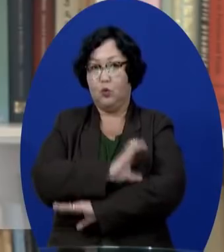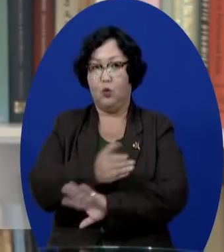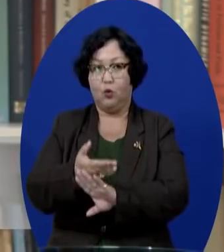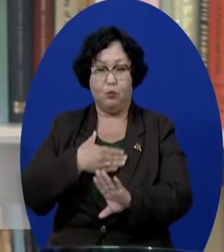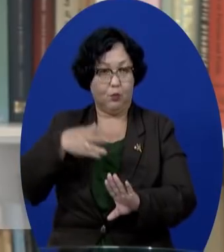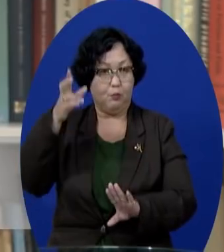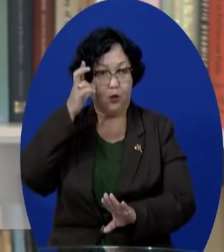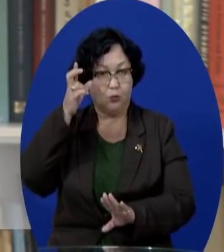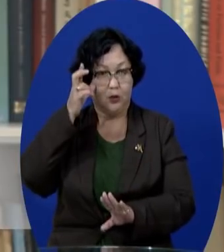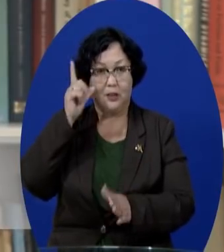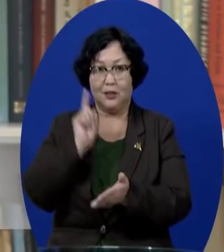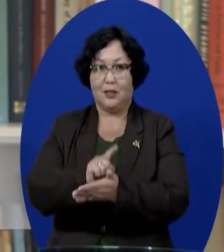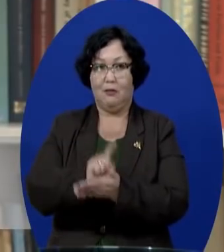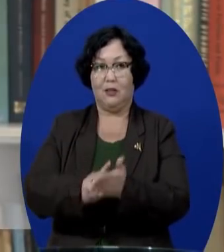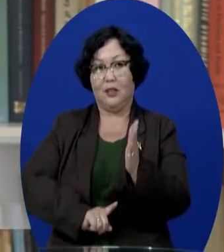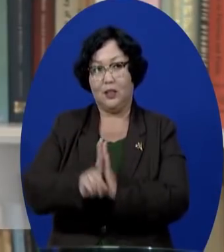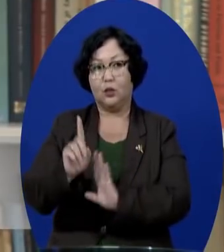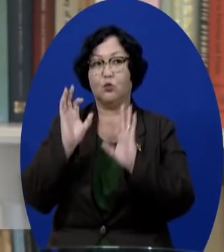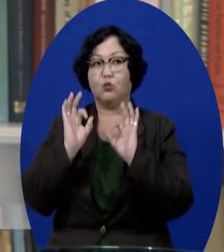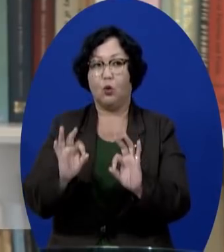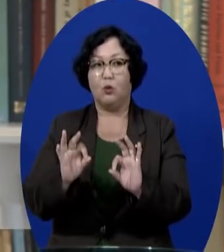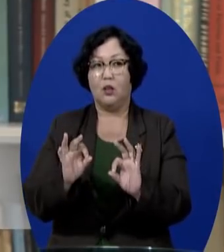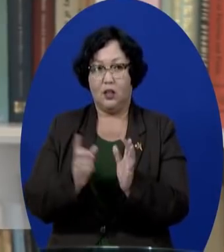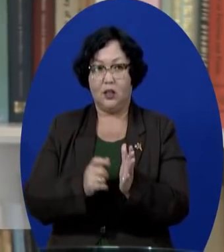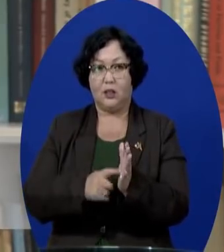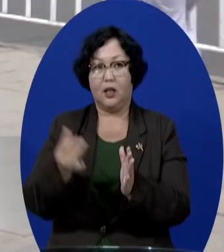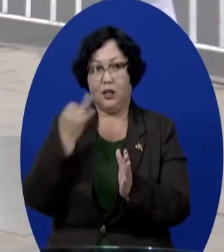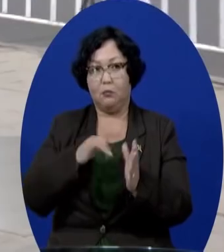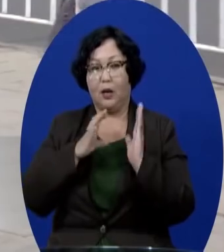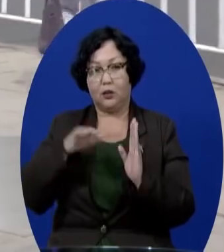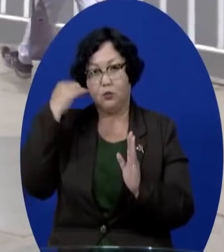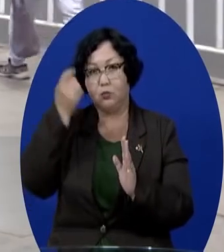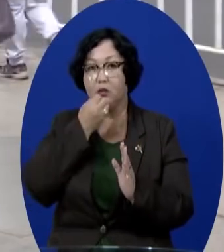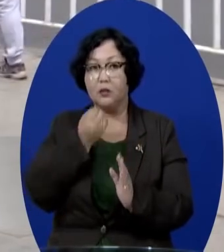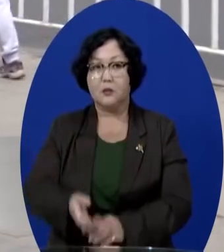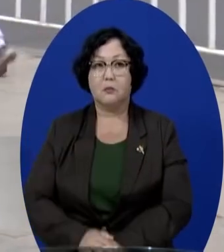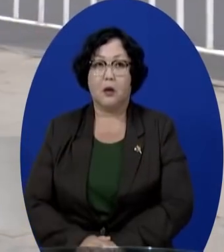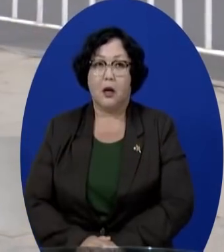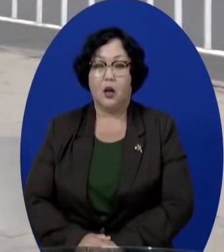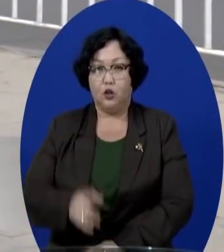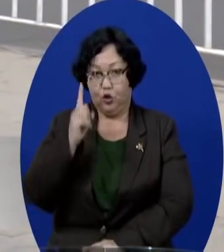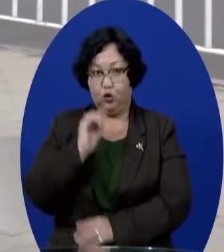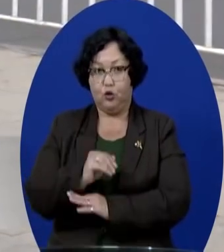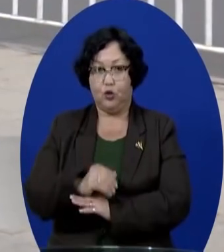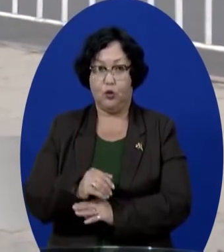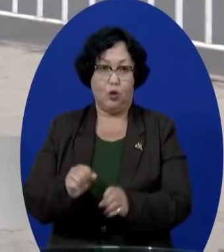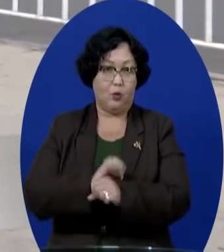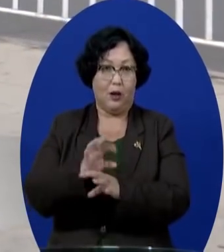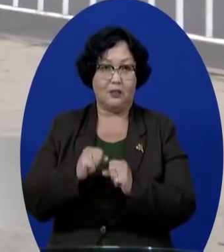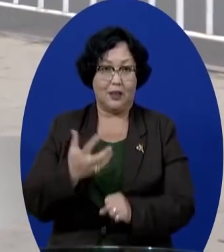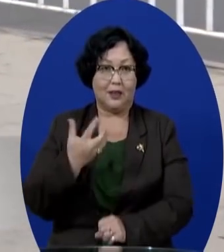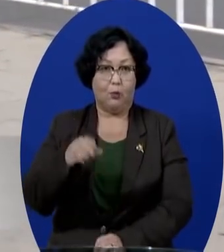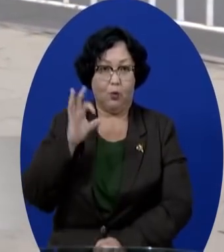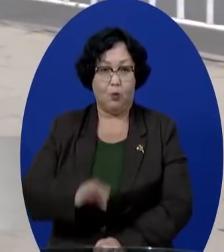боловсролыг бол заавал эхлүүлэх нь зүйтэй юм а гэсэн ийм тайлбар өгөх юм а. Өдөрт бүртгэгдэж байгаа халдварын 50 орчим хувь нь Дельта вирус